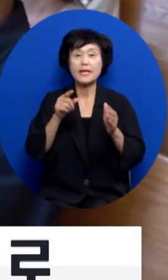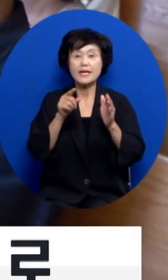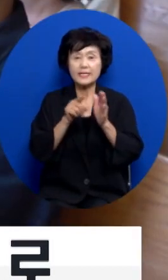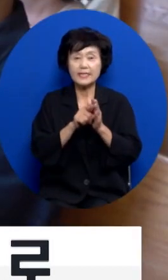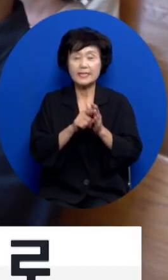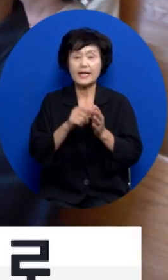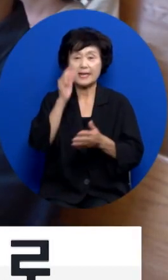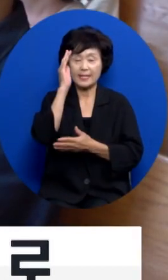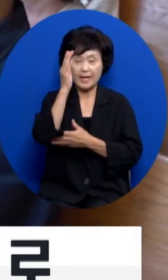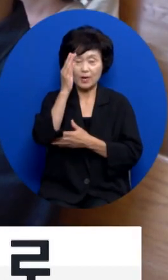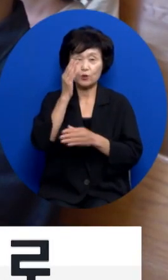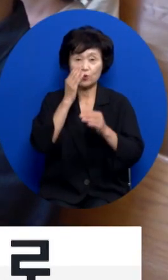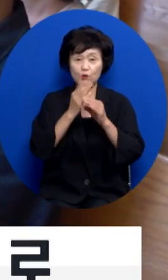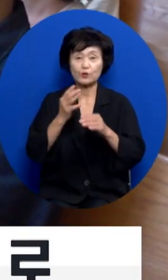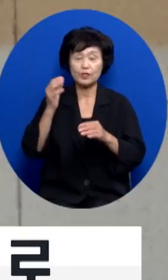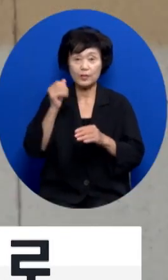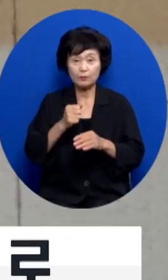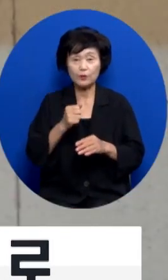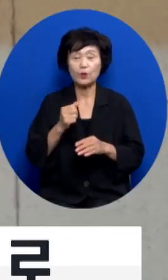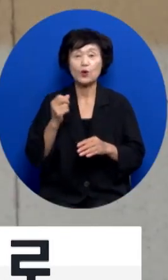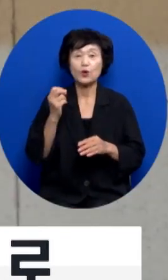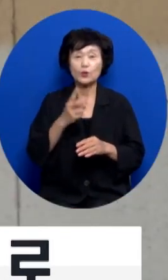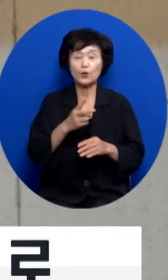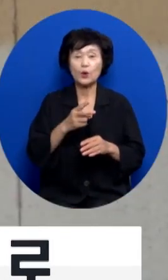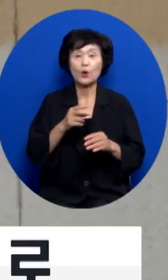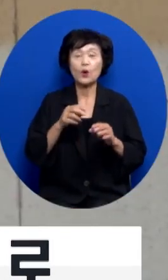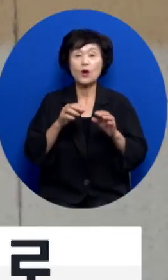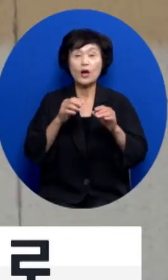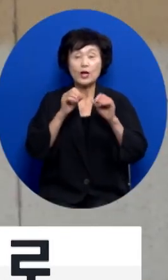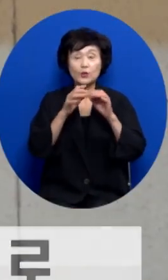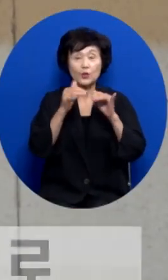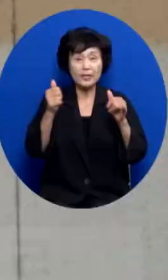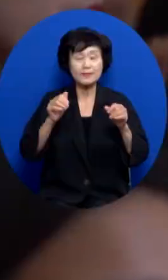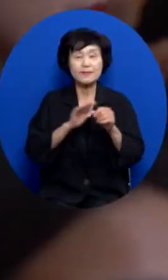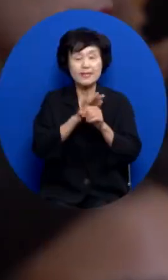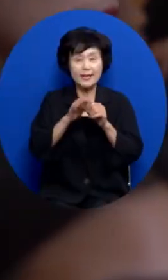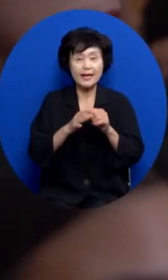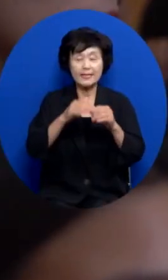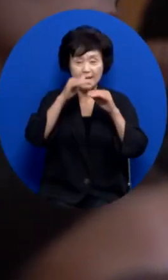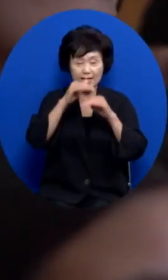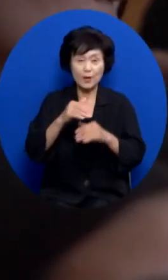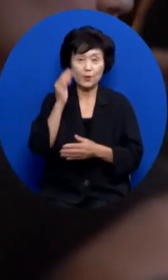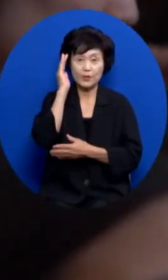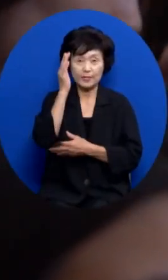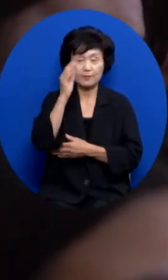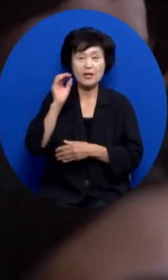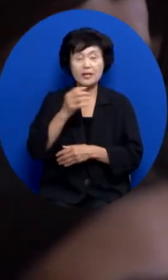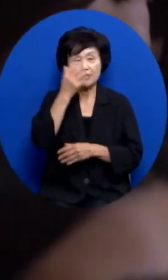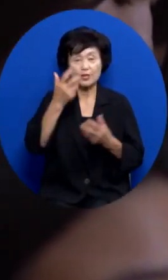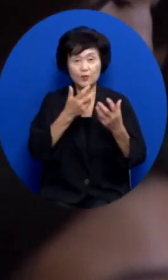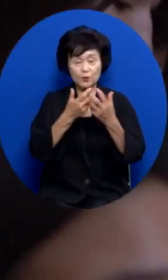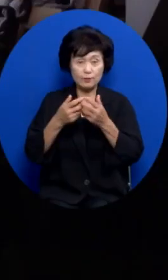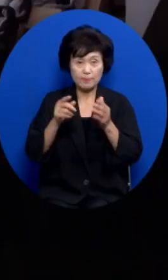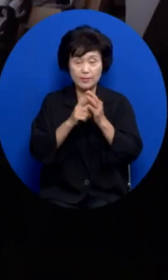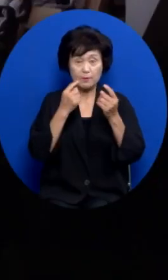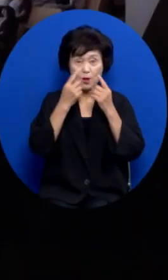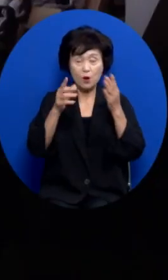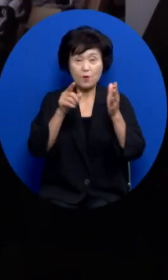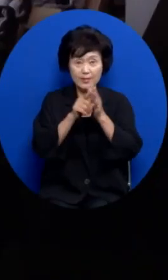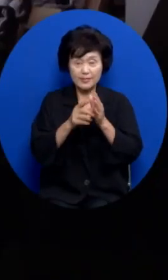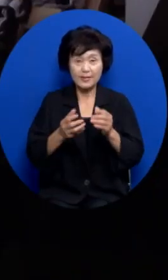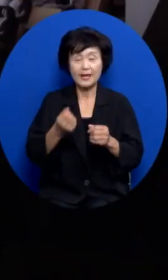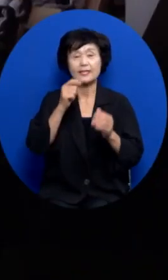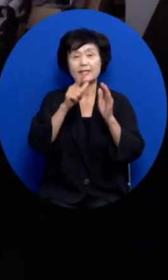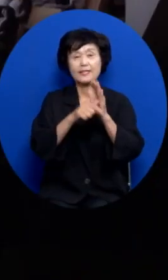전하고 원 디사이플 미니스트리 대표 김성경 전도사가 사랑의 메시지를 전하며 성령 충만과 믿음의 확신을 갖는 시간이